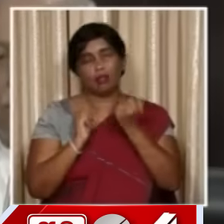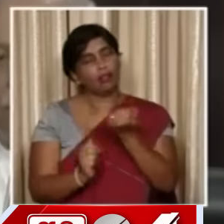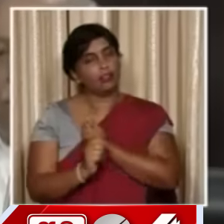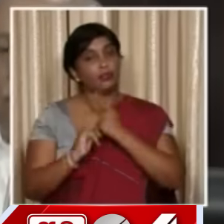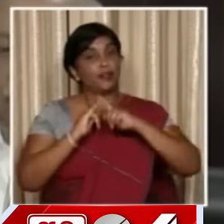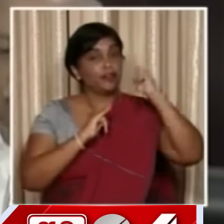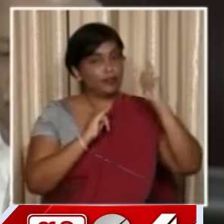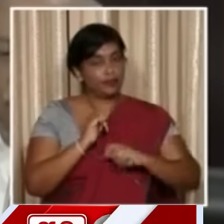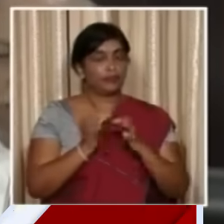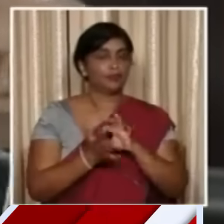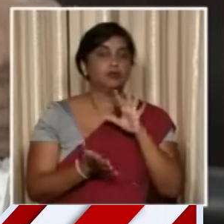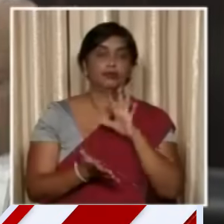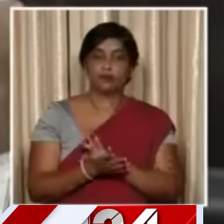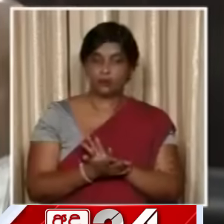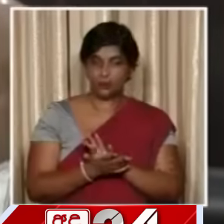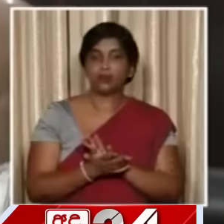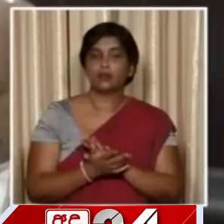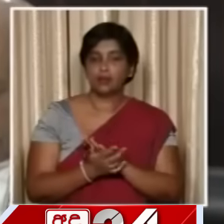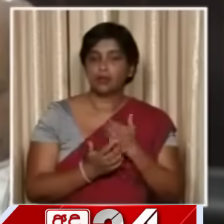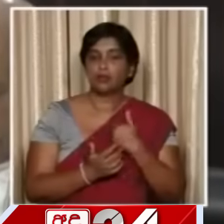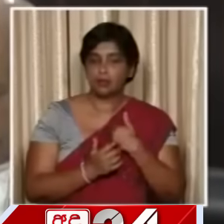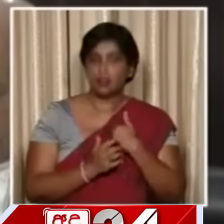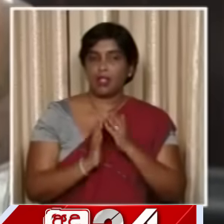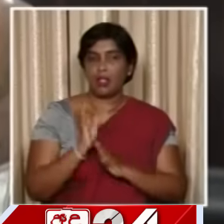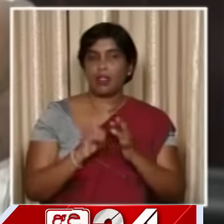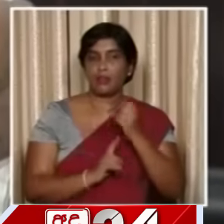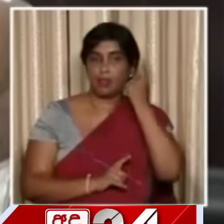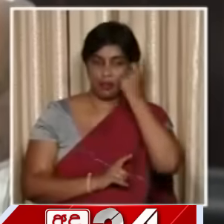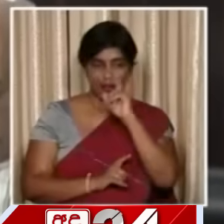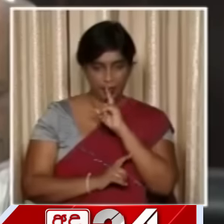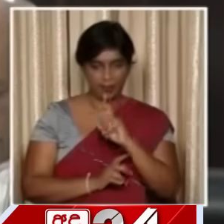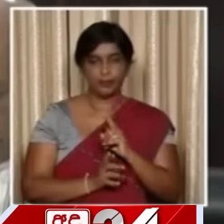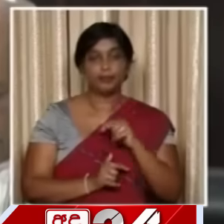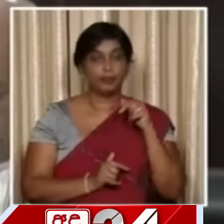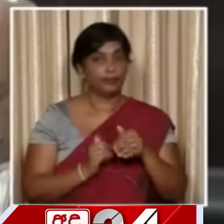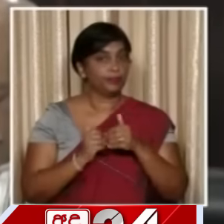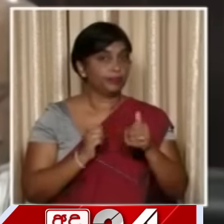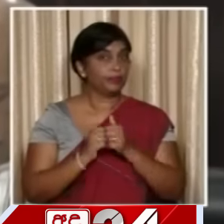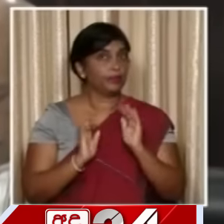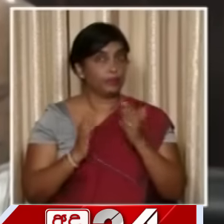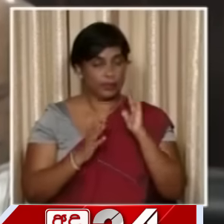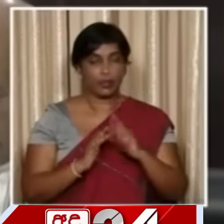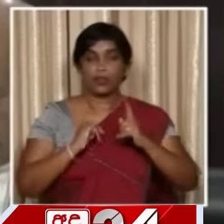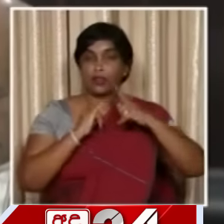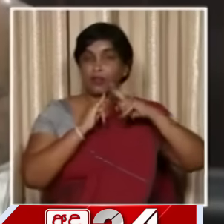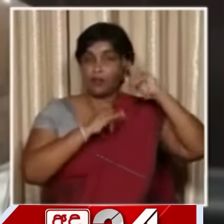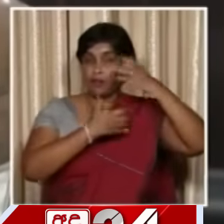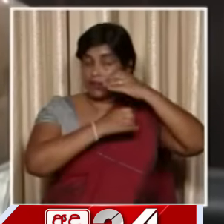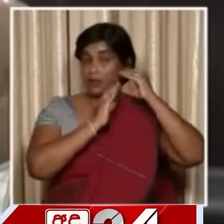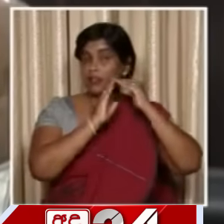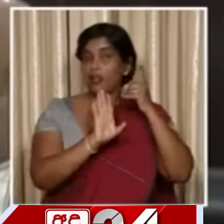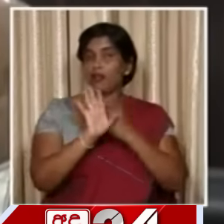විශ්වවිද්‍යාලයක් ස්ථාපිත කිරීමට හැමතිතුමා යෝජනා කර තියෙනවා. දැනට ක්‍රියාත්මක විද්‍යාපීඨ අවුරුදු